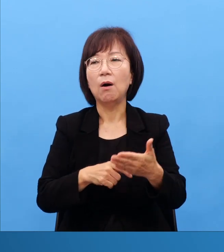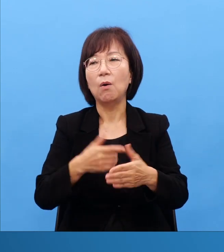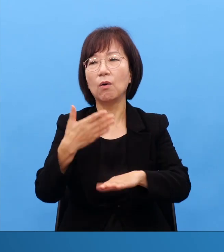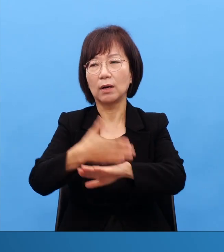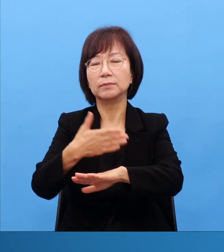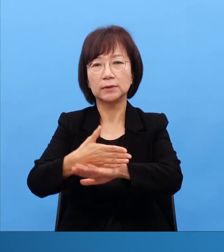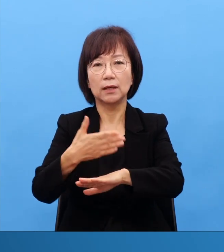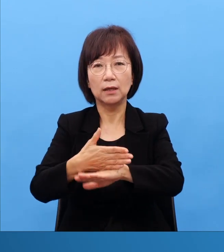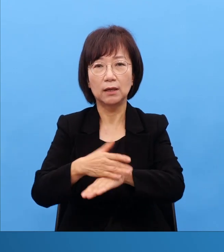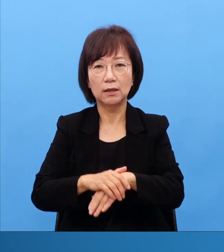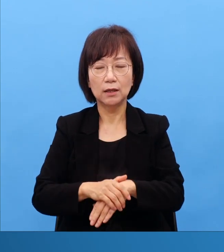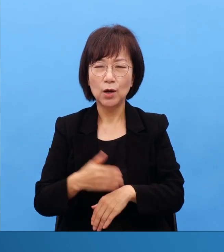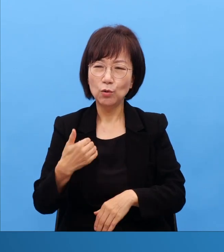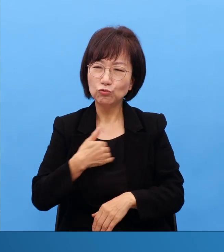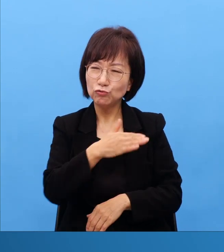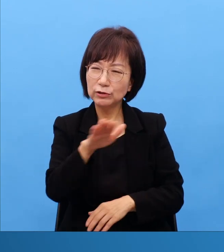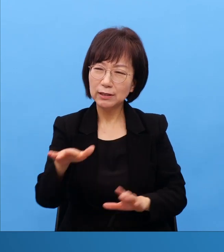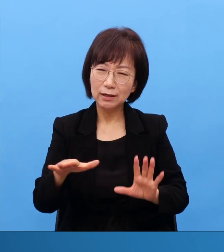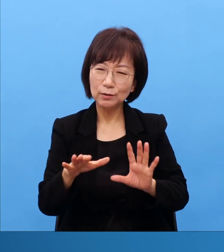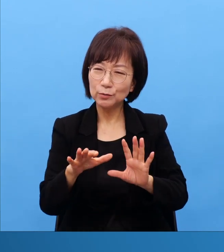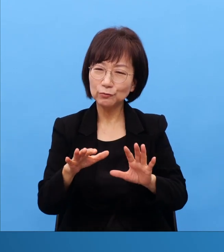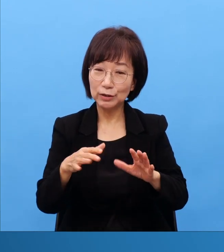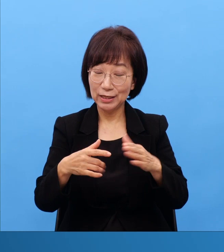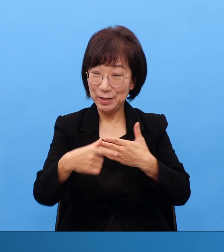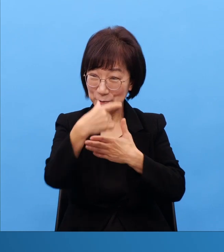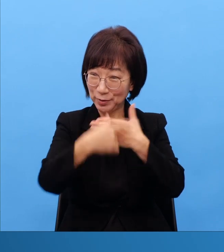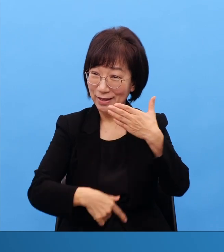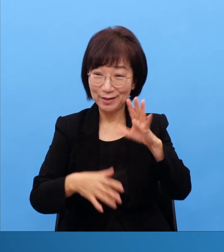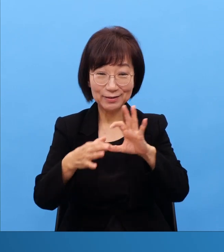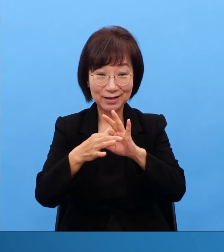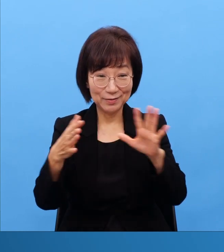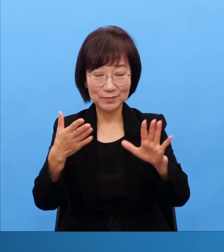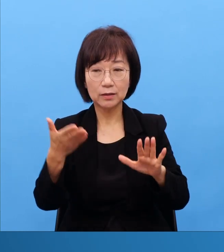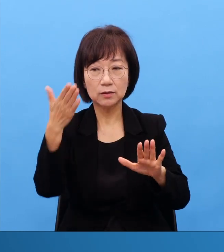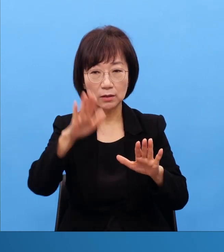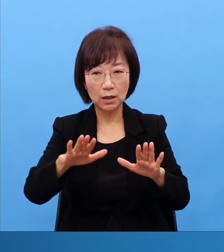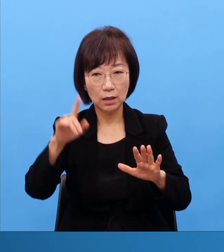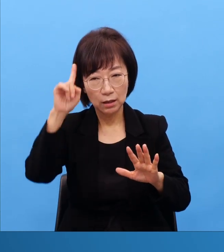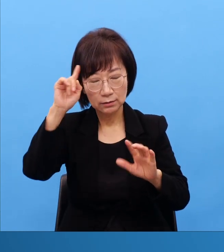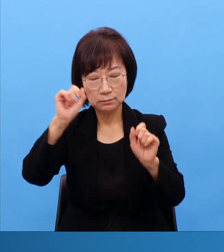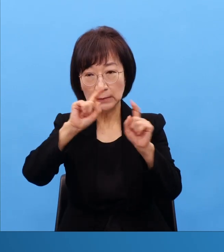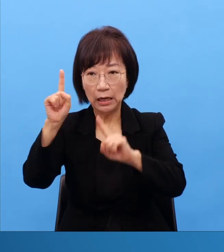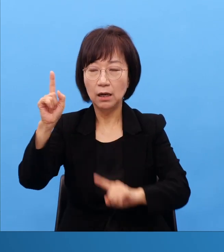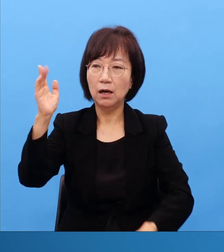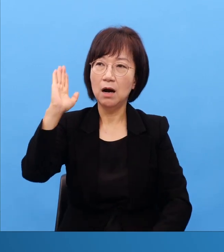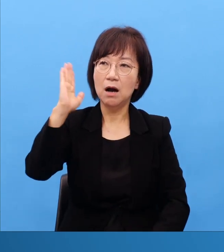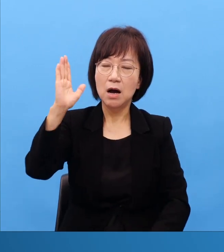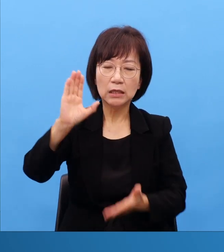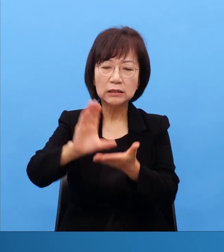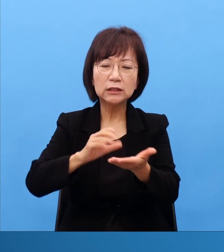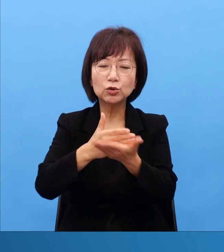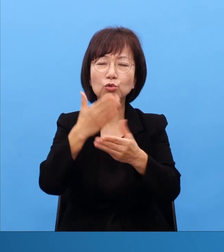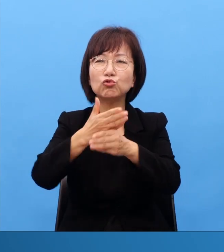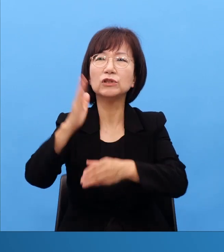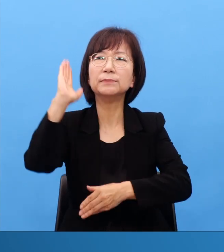in numbers. We must change our sermons. We must become Christ-centered. And I said amen as well. 이 말을 어떻게 알아듣겠어요? How can people understand these words? And